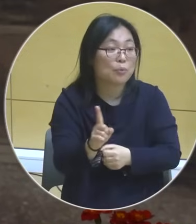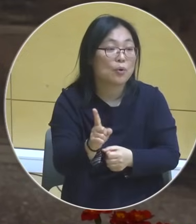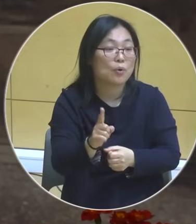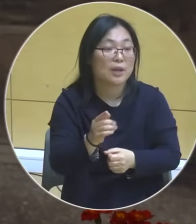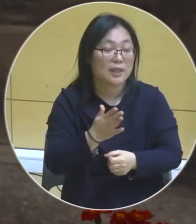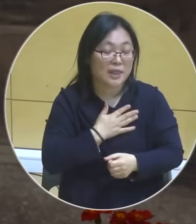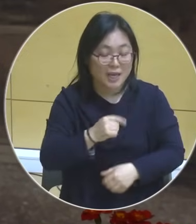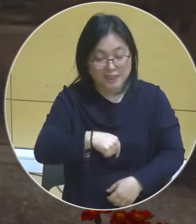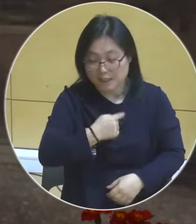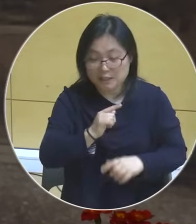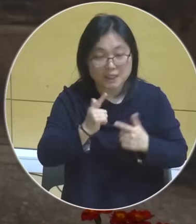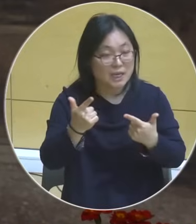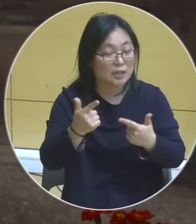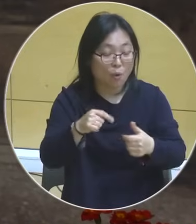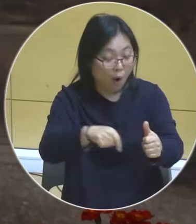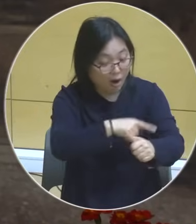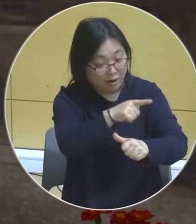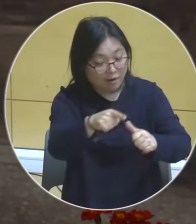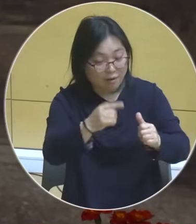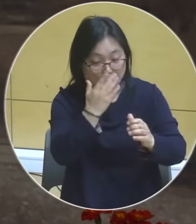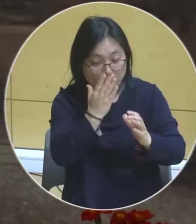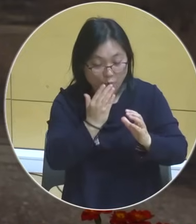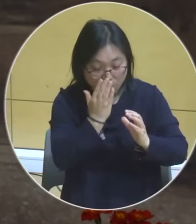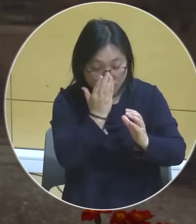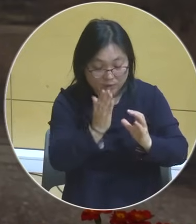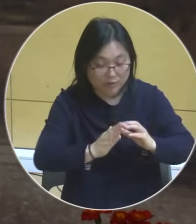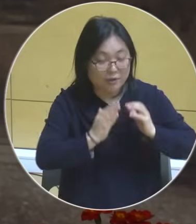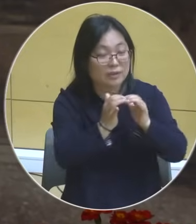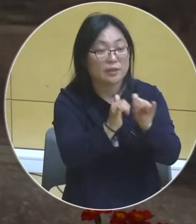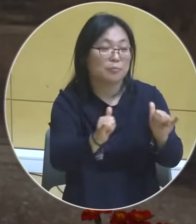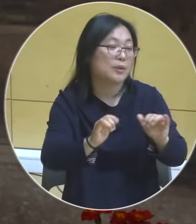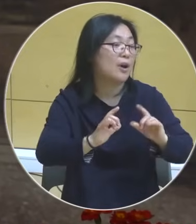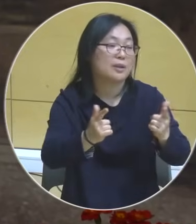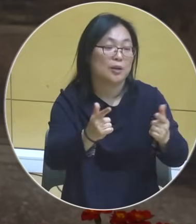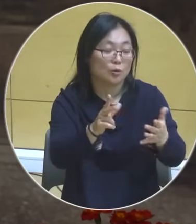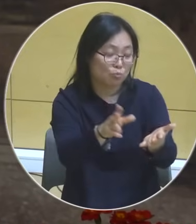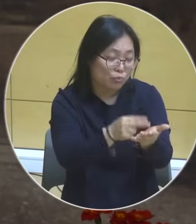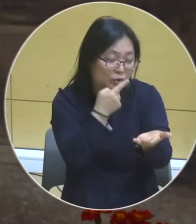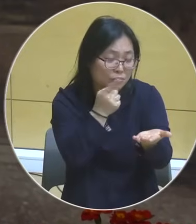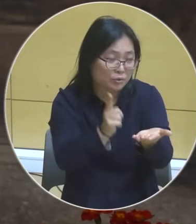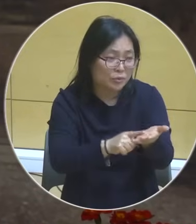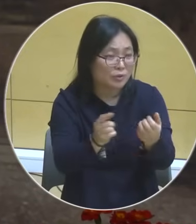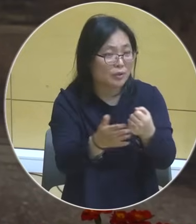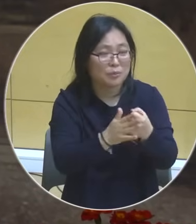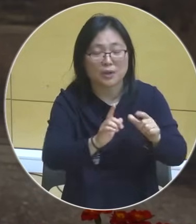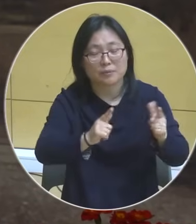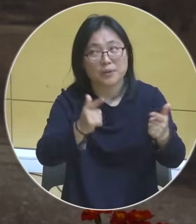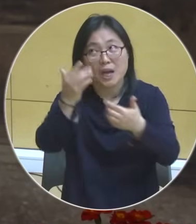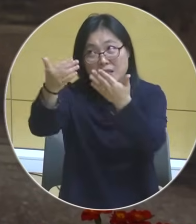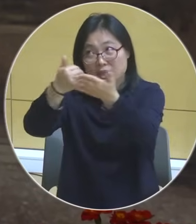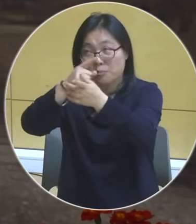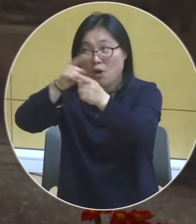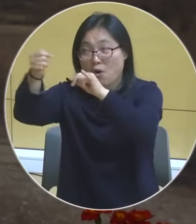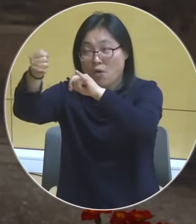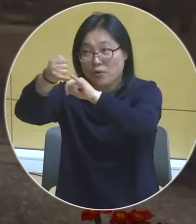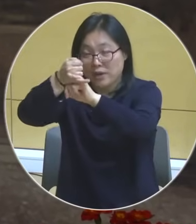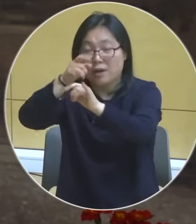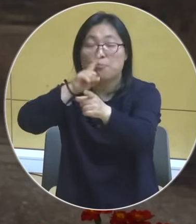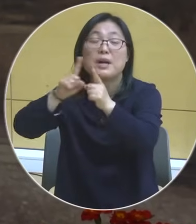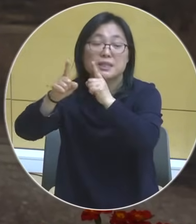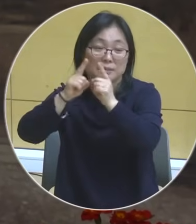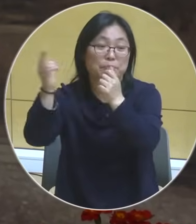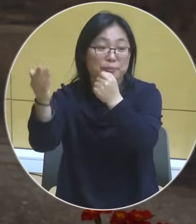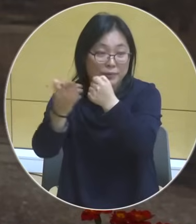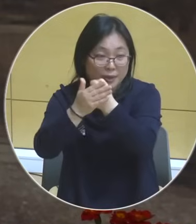자기 자신도 아니요, 환경도 아니요, 이 백성도 아니었습니다. 문제가 쉬워서도 아니었습니다. 하나님의 그 언약의 말씀, 그